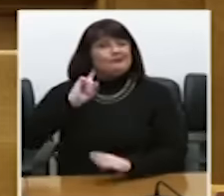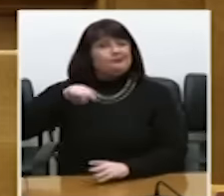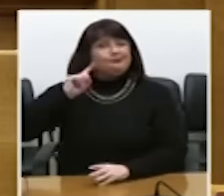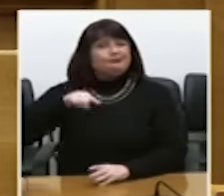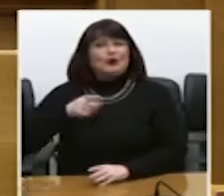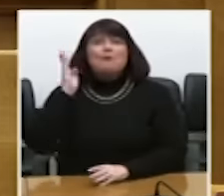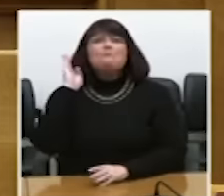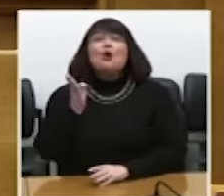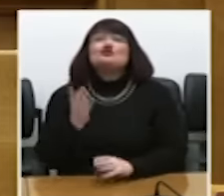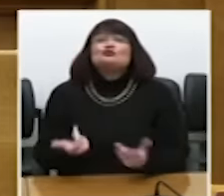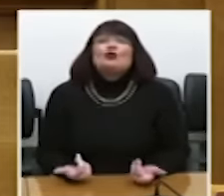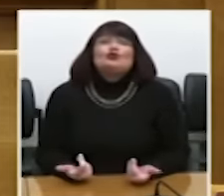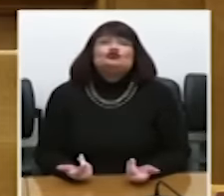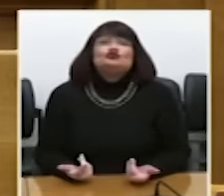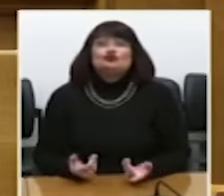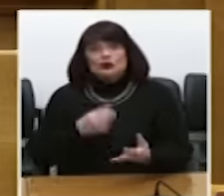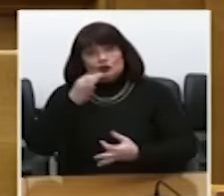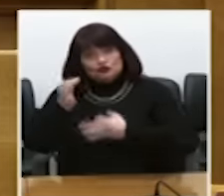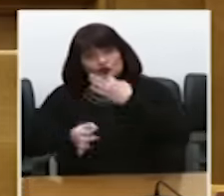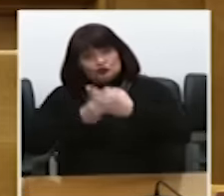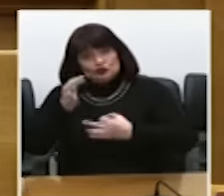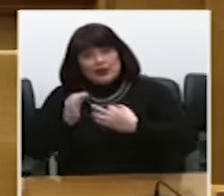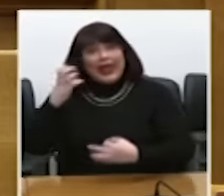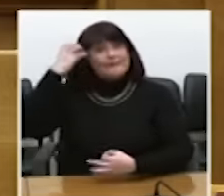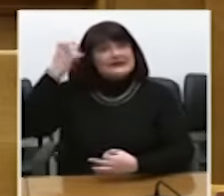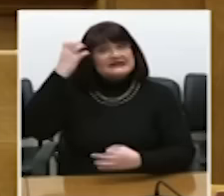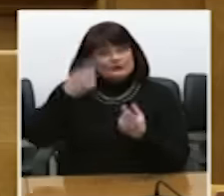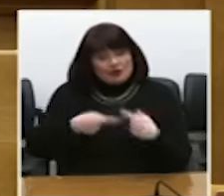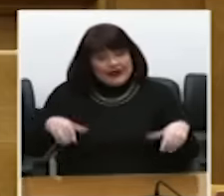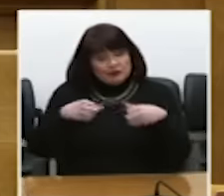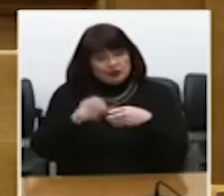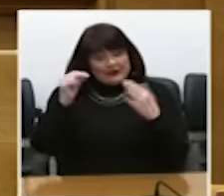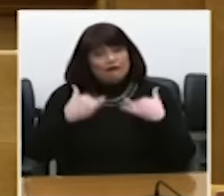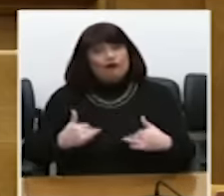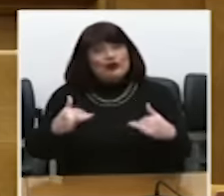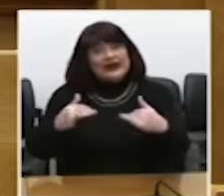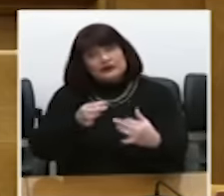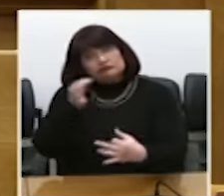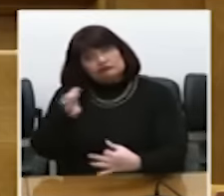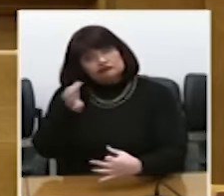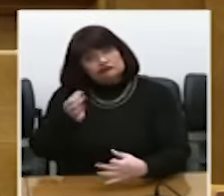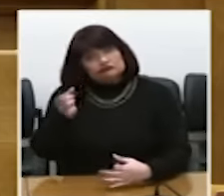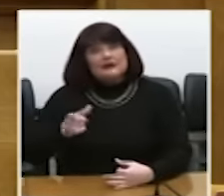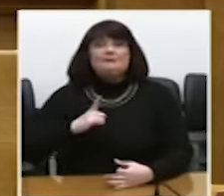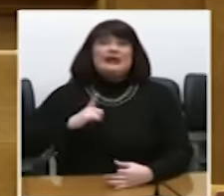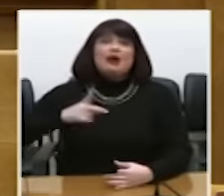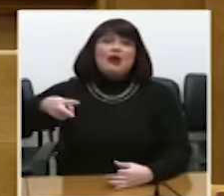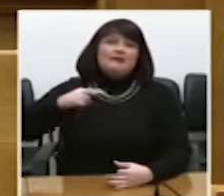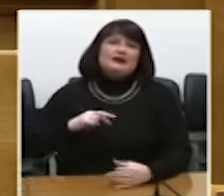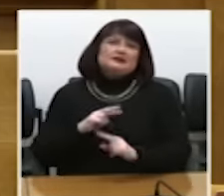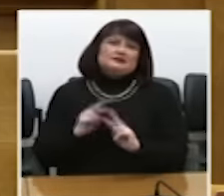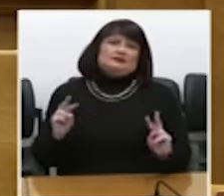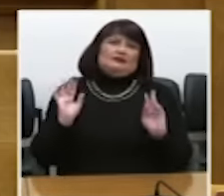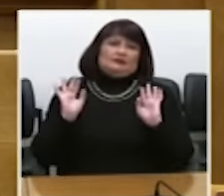Σας τα επισημαίνει αυτά και η Επιστημονική Επιτροπή της Βουλής και περιμένουμε καθαρή απάντηση. Για